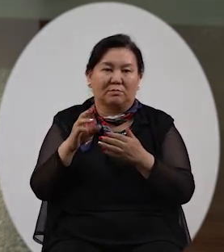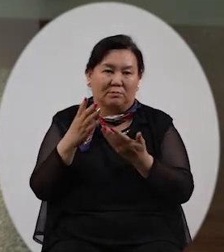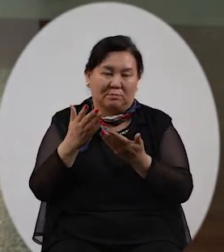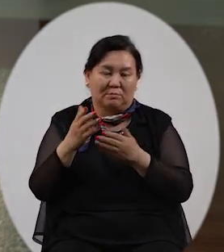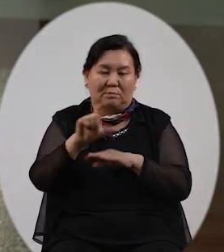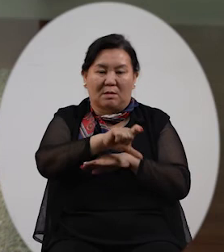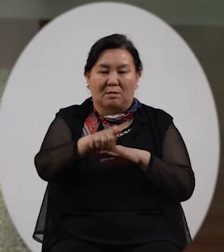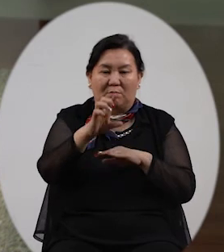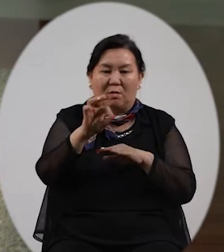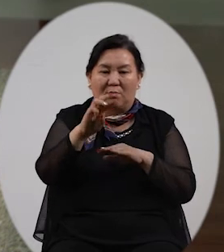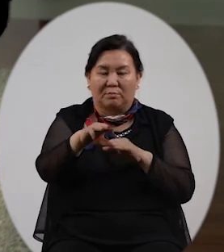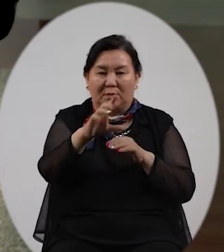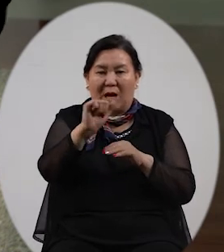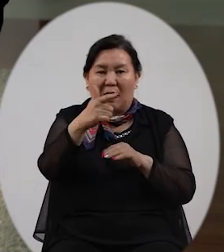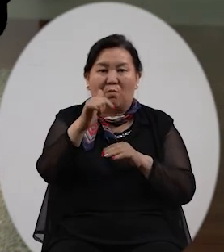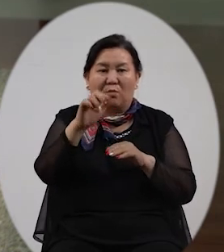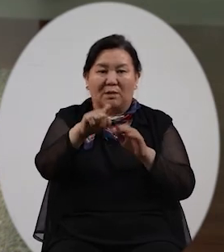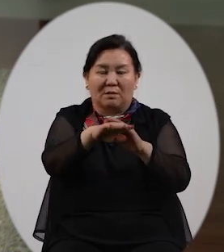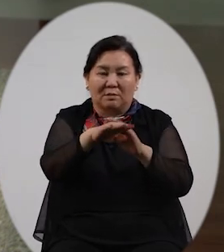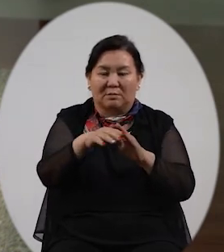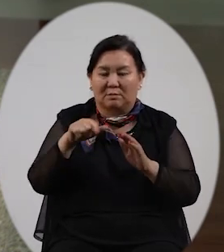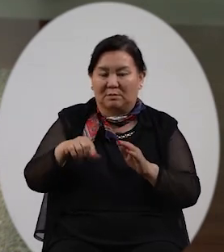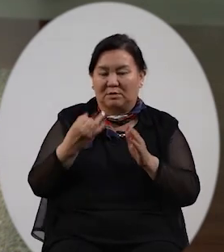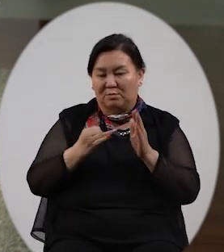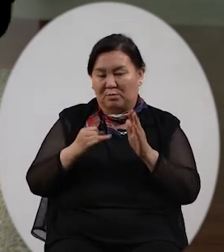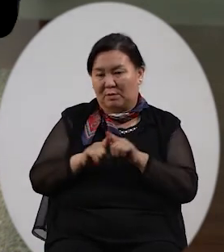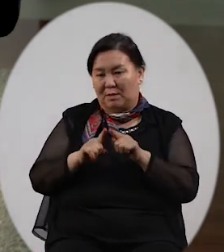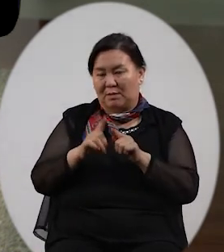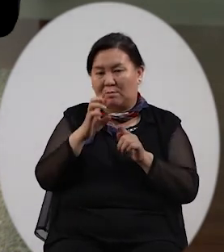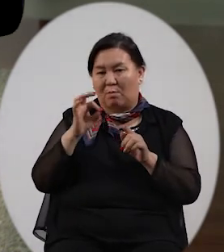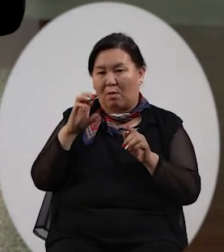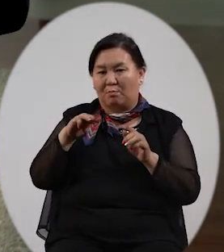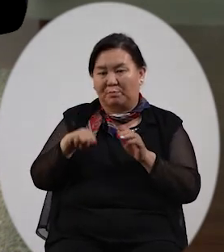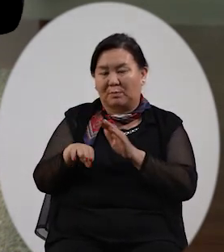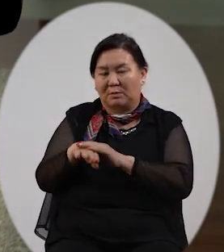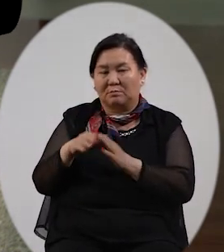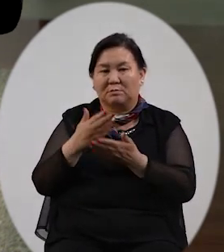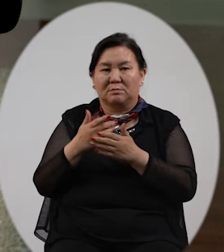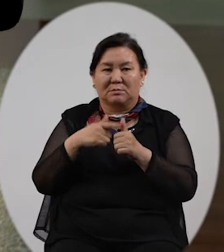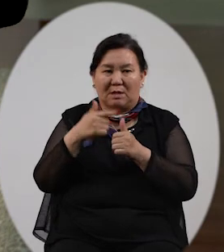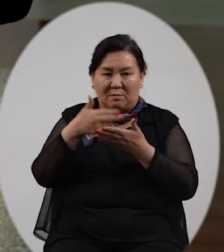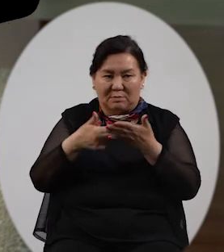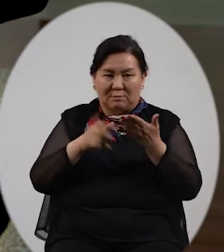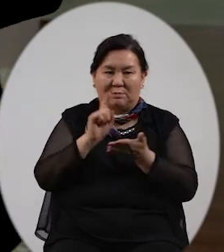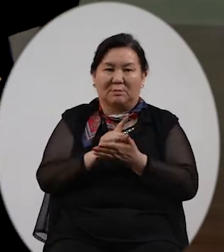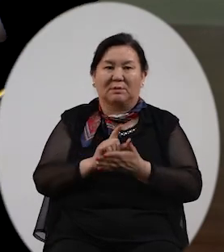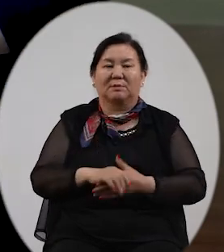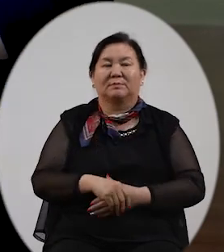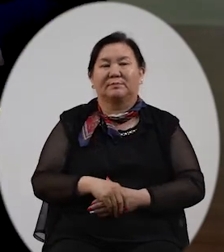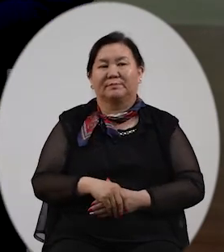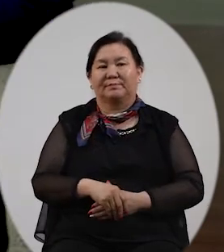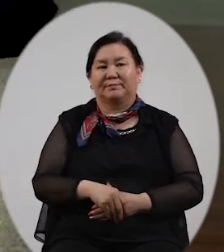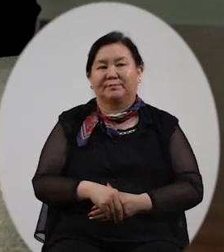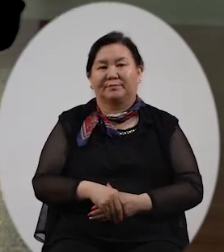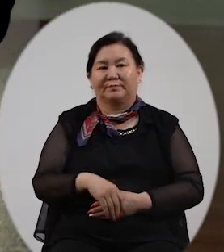болно. Эсвэл импортлогчийн агуулах байрч байж болно. Тэгэхээр хэрвээ тийм байх юм бол тэр газруудаа бол энэ дээр заавал тусаж өгөх шаардлагатай байх нэ гэж ойлгох нь байна.